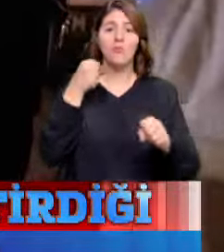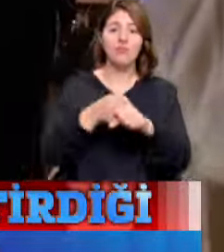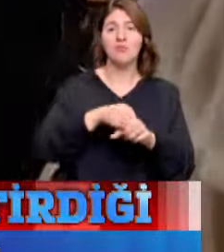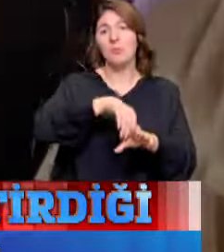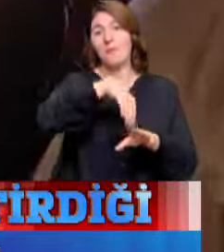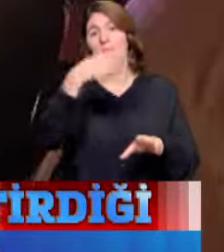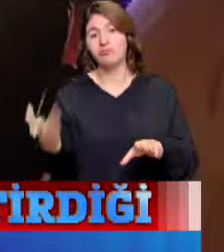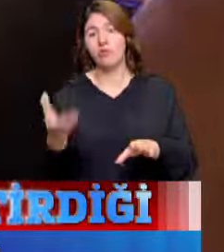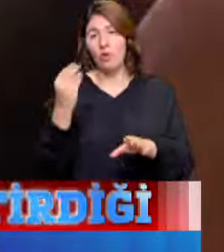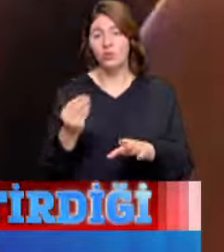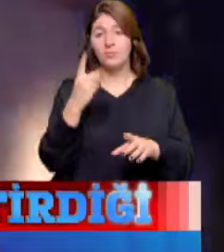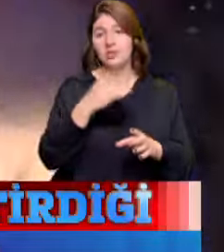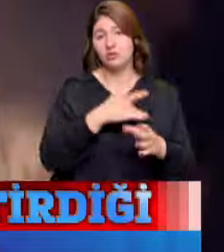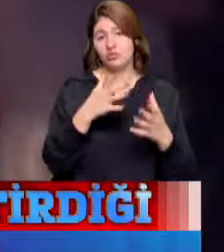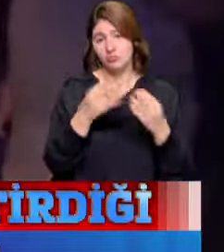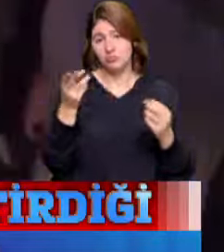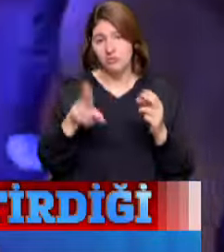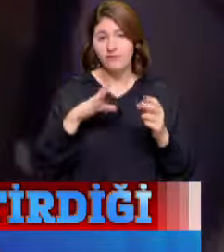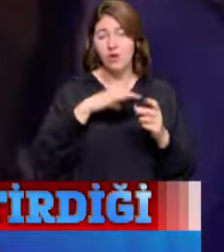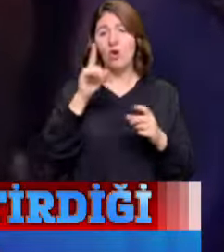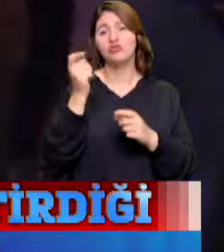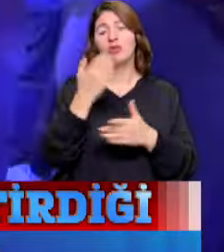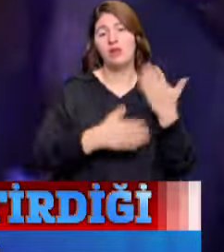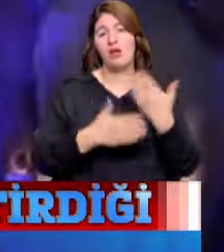kişi can verdi o kazada. 10 kişi de yaralandı.